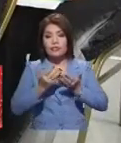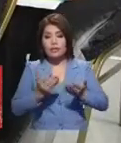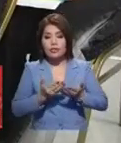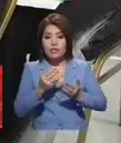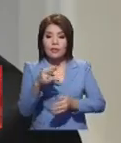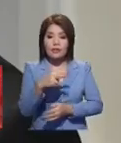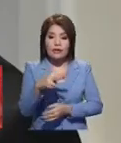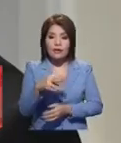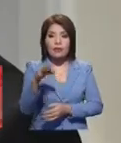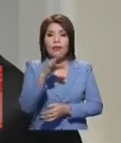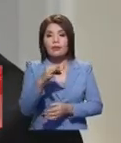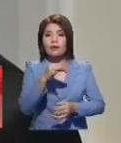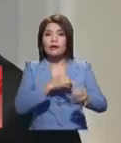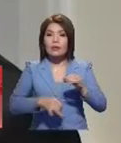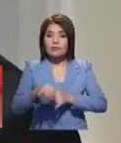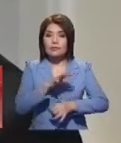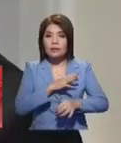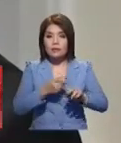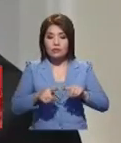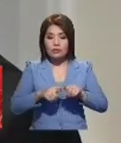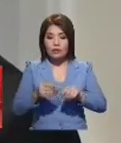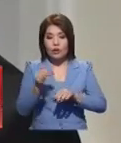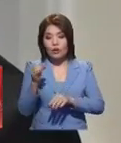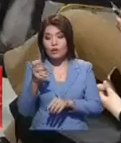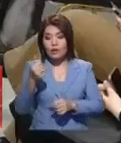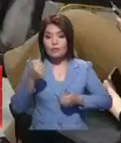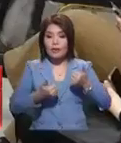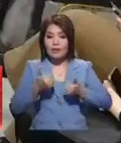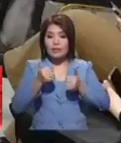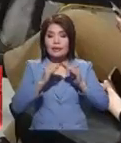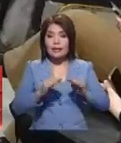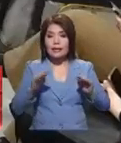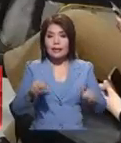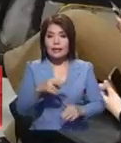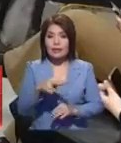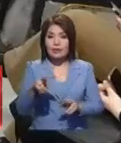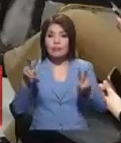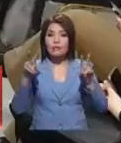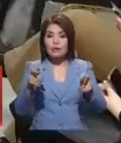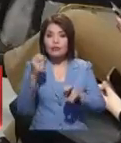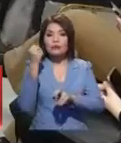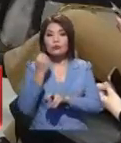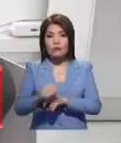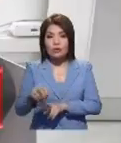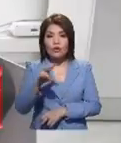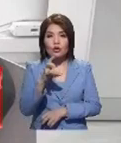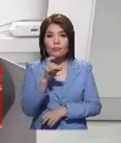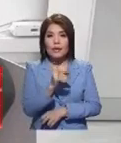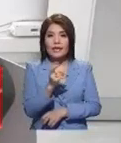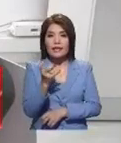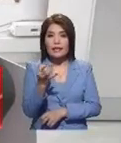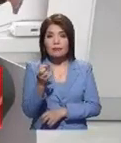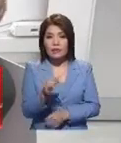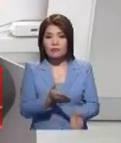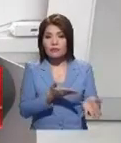төңірегінде әңгіме өрбітті. Шараға жақындағана Ұлы Дала байқауының балалар әдебиеті аталымы бойынша жеңімпаз атанған Нұрбек Кеңесбай да